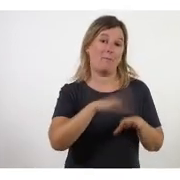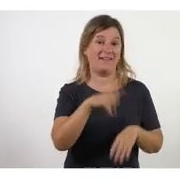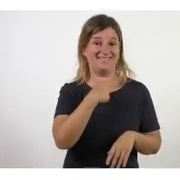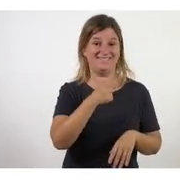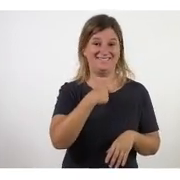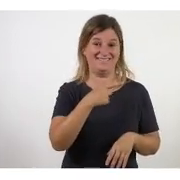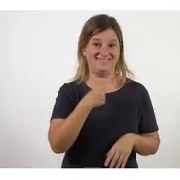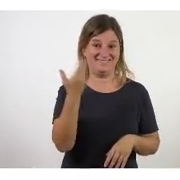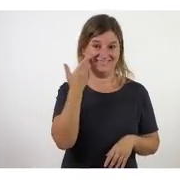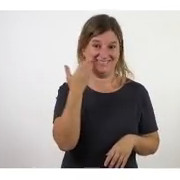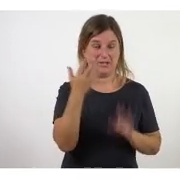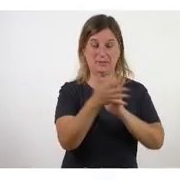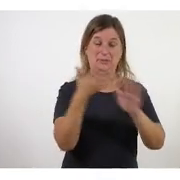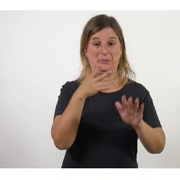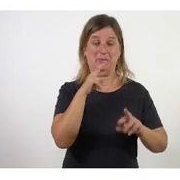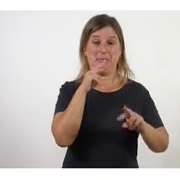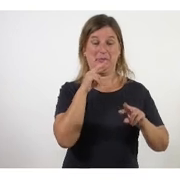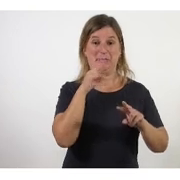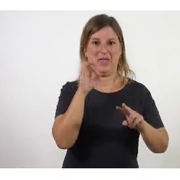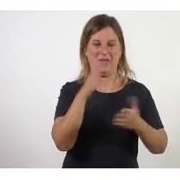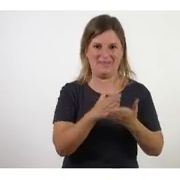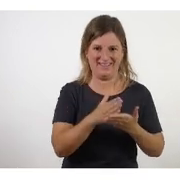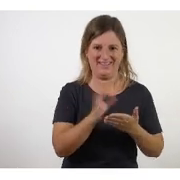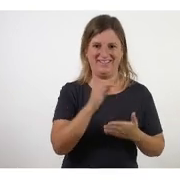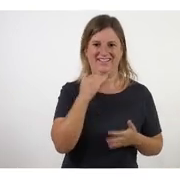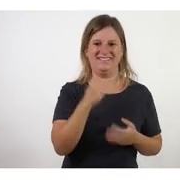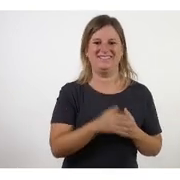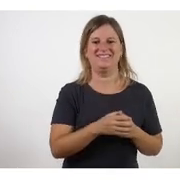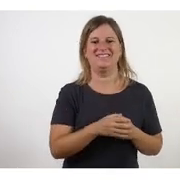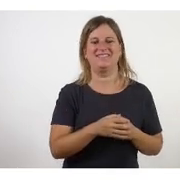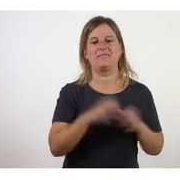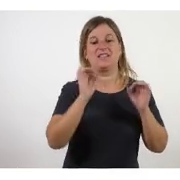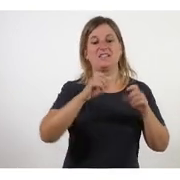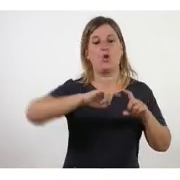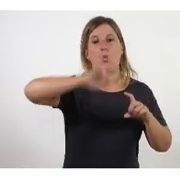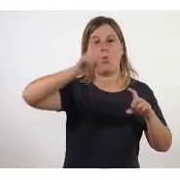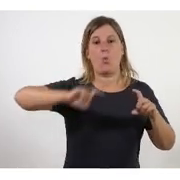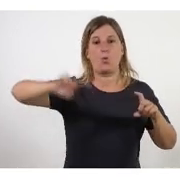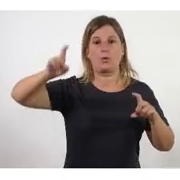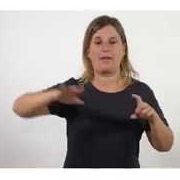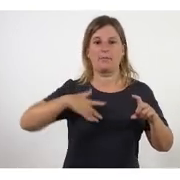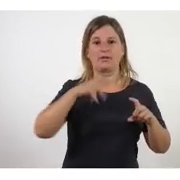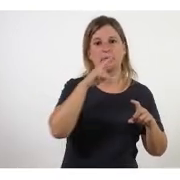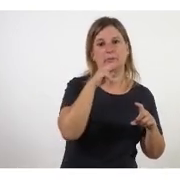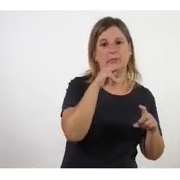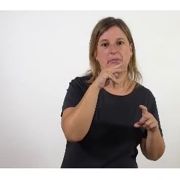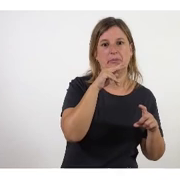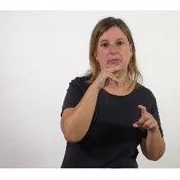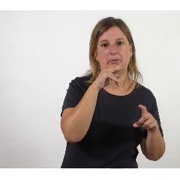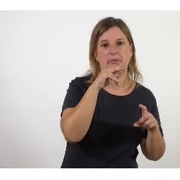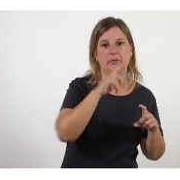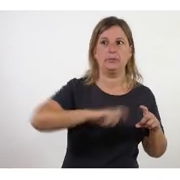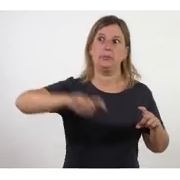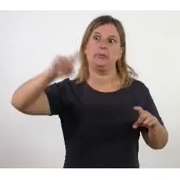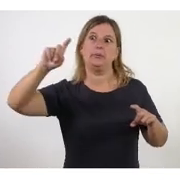eh? Home, si fer una accelerada si la... i una parada, alguna cosa sí, així. Sí, clar, aquí amb les curves que pot ser, doncs que comença a parlar, la decla dura moltíssim,